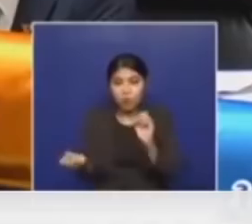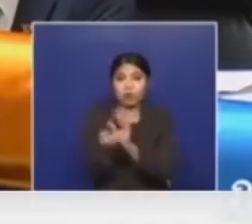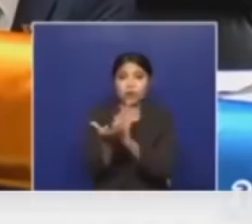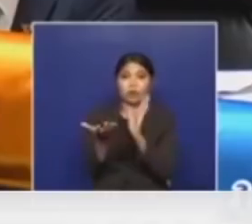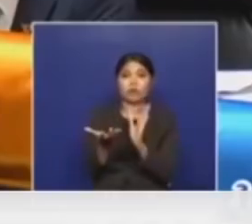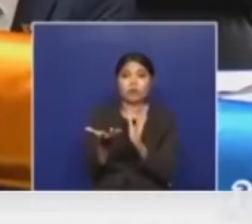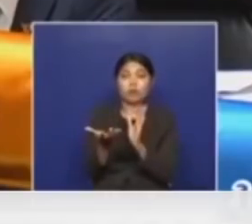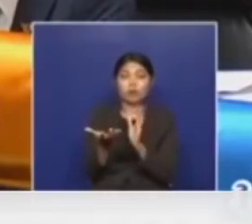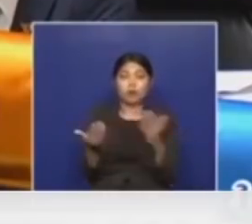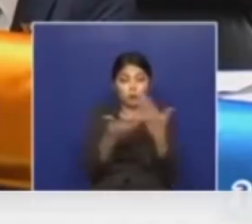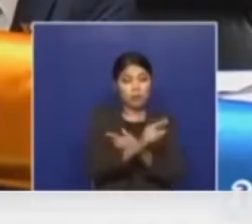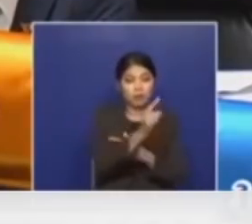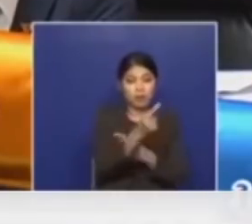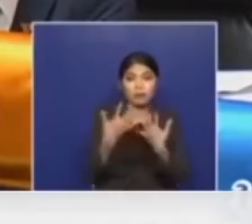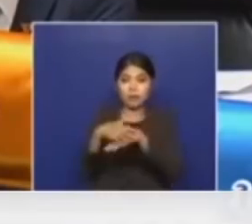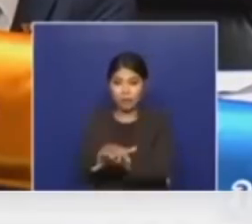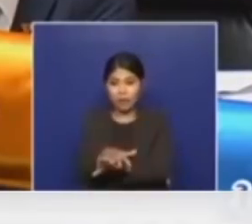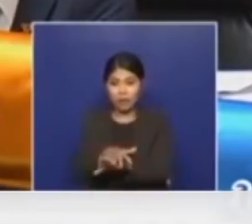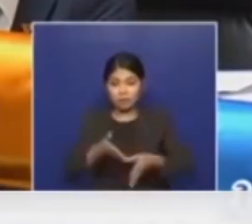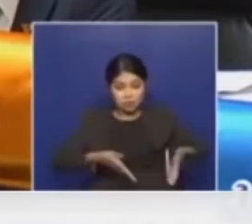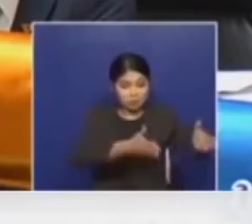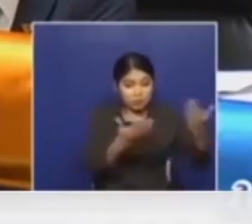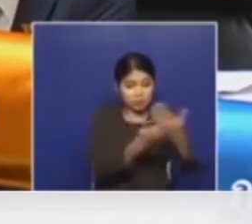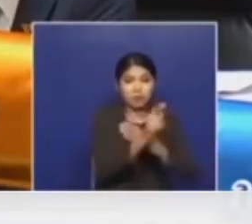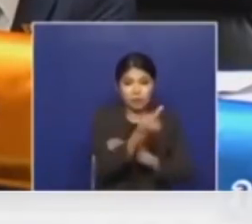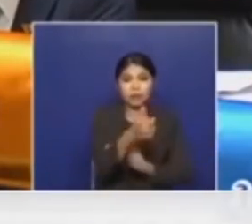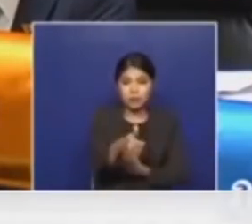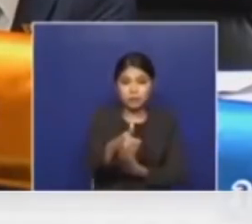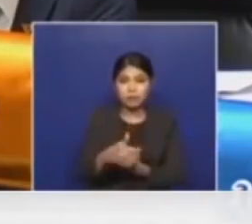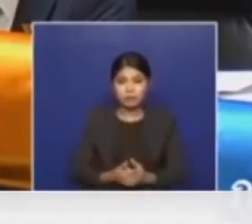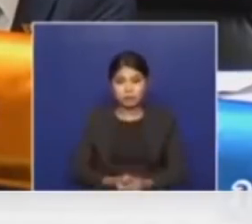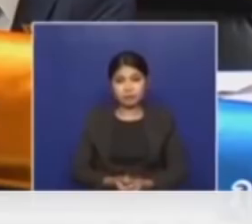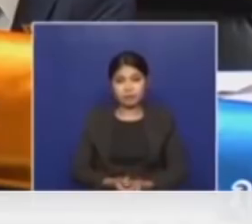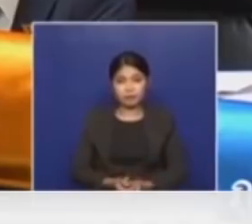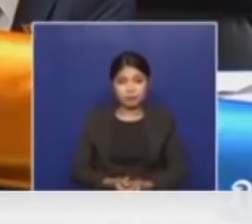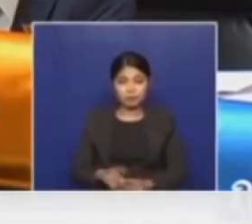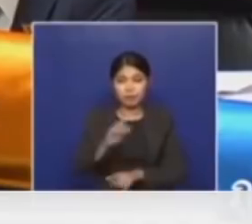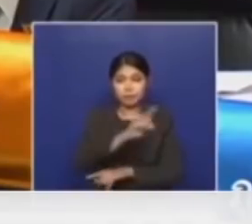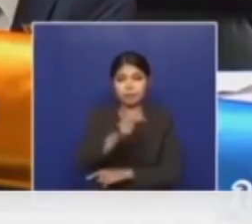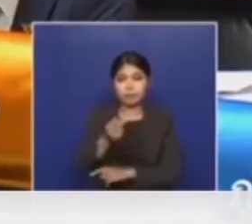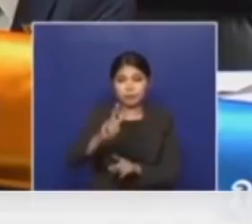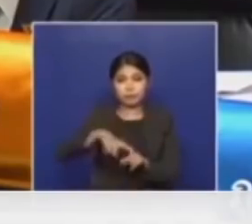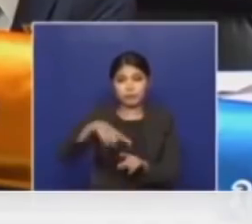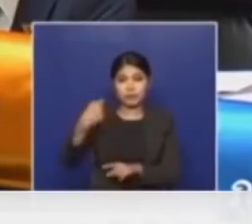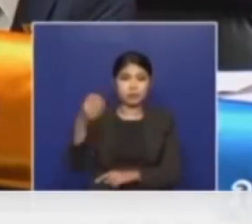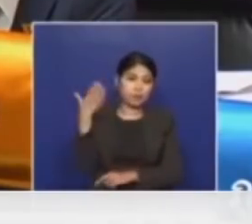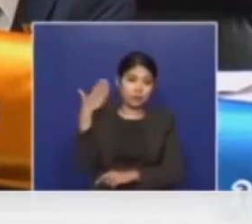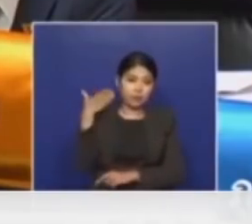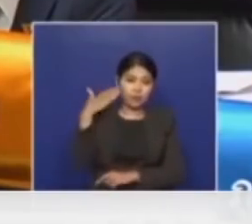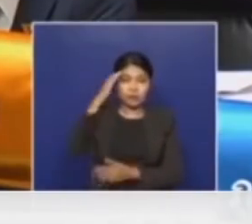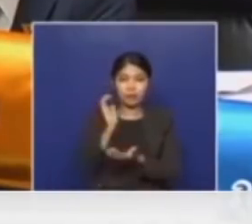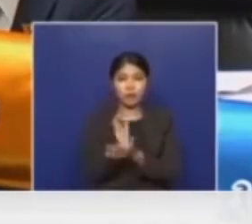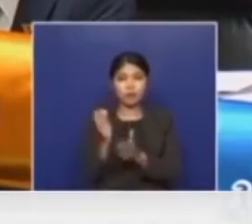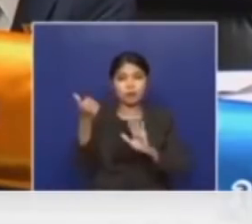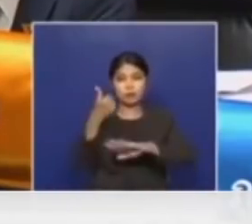ที่ 14ตุลาคมเนี่ยมันเป็นสิ่งที่ไม่ว่าจะเป็นผบช.น.หรือผบ.ตร.และนายกจะต้องรับผิดชอบกับคนในดังกล่าวไม่ใช่ไป